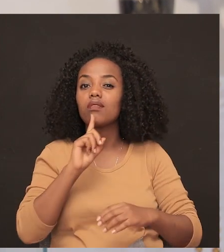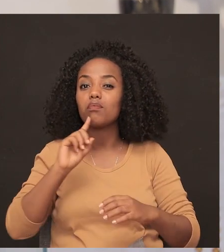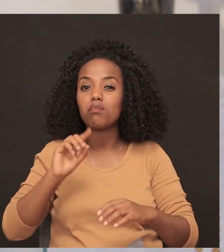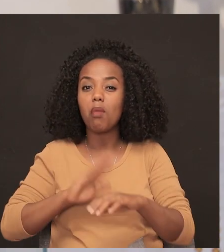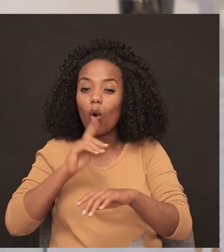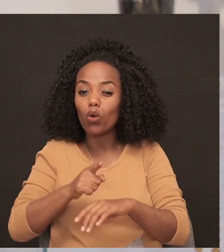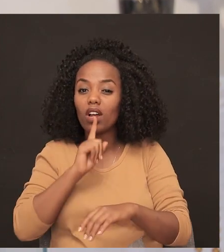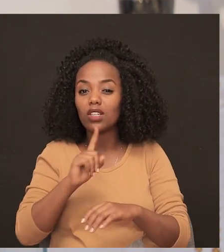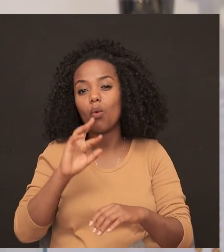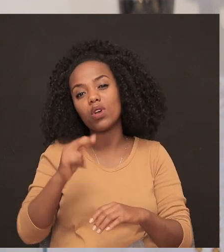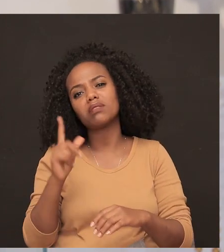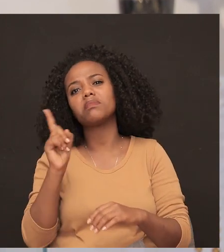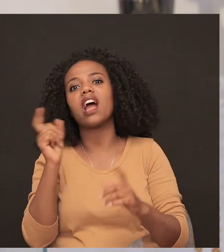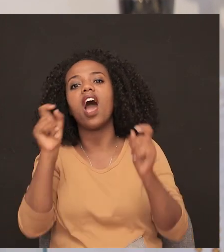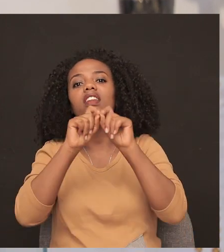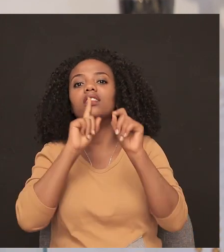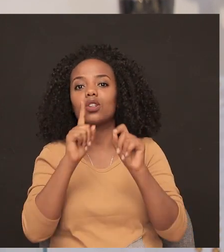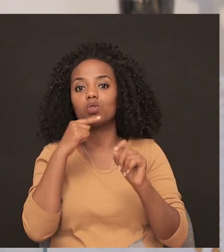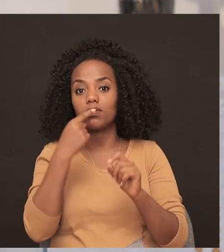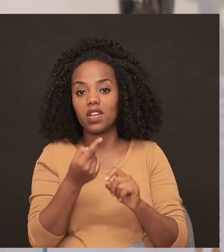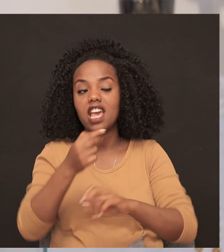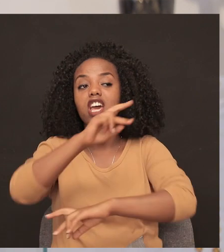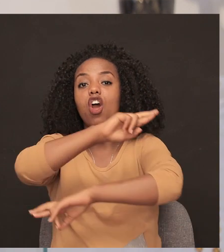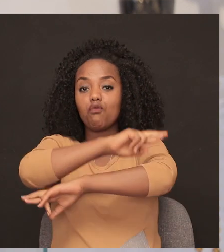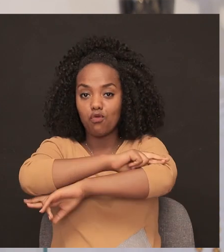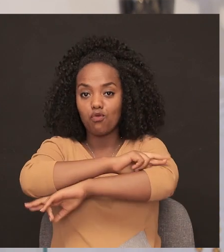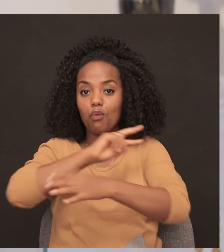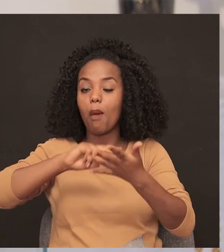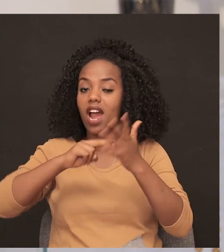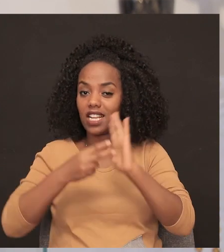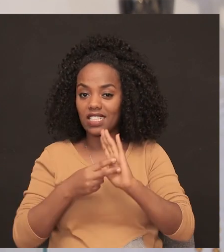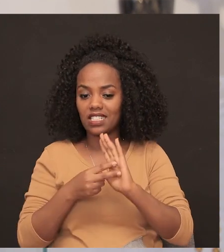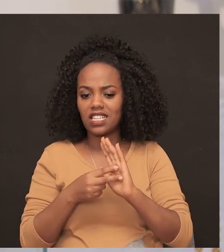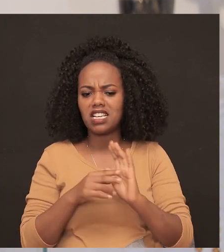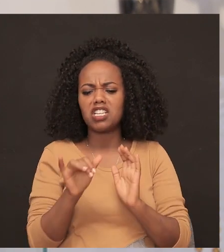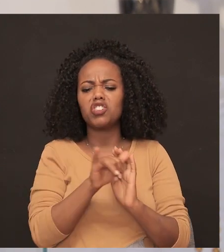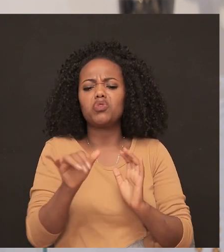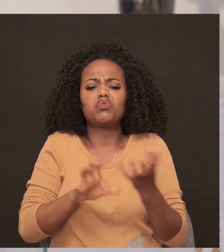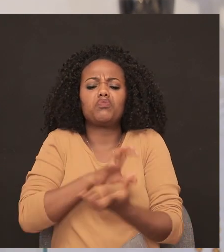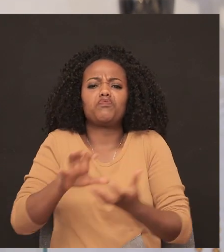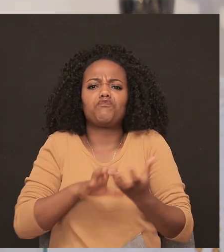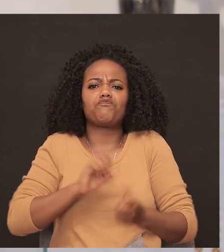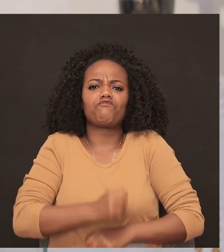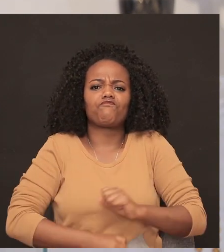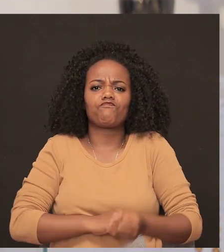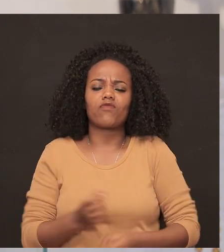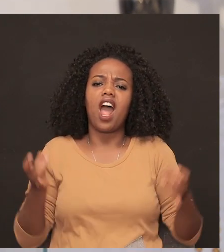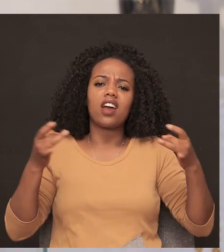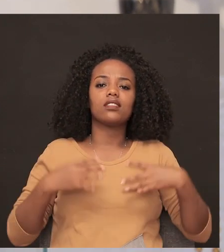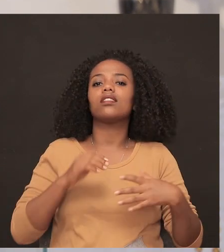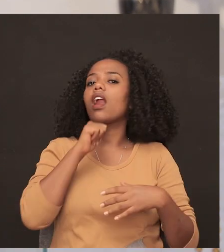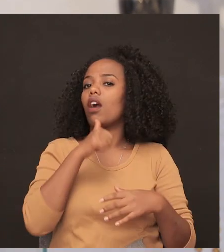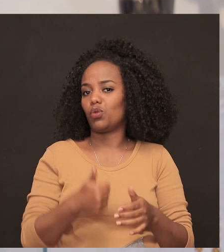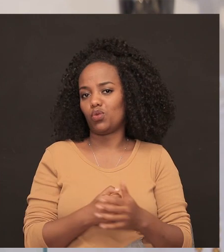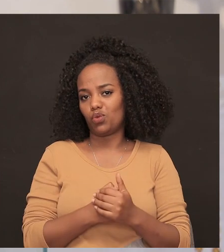ወይስ ምን አይነት ነው ብለን ካልን፣ እረፉ ሲሉ እንዲሁ አትርበትበቱ፣ አትደናገጡ፣